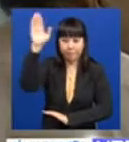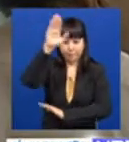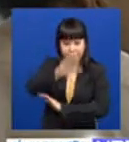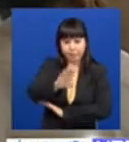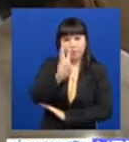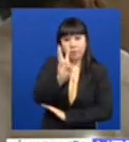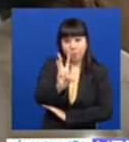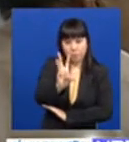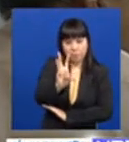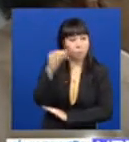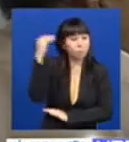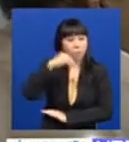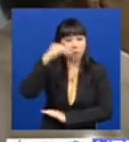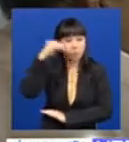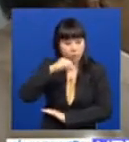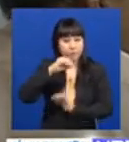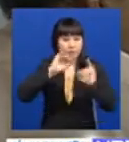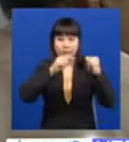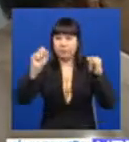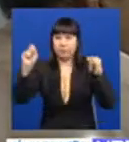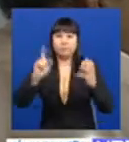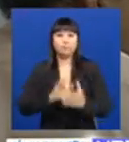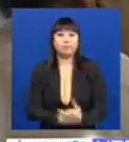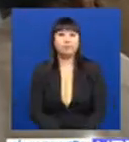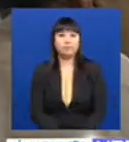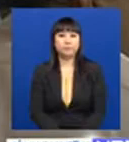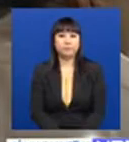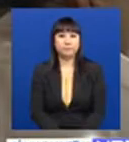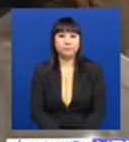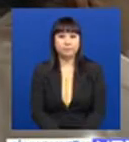18:00นของทุกวันทำการค่ะ